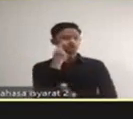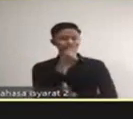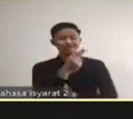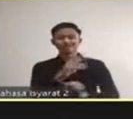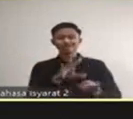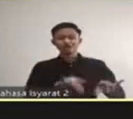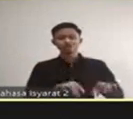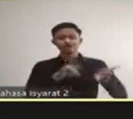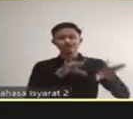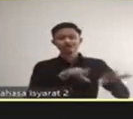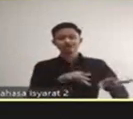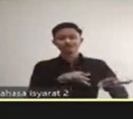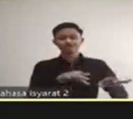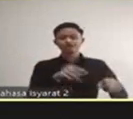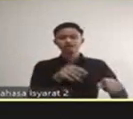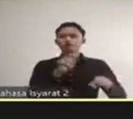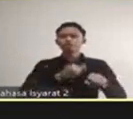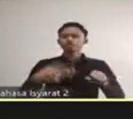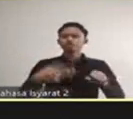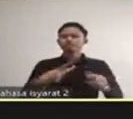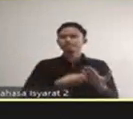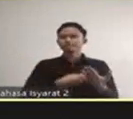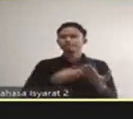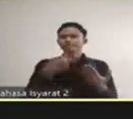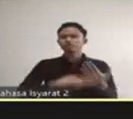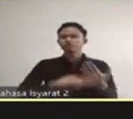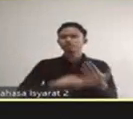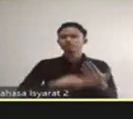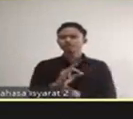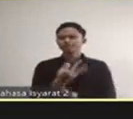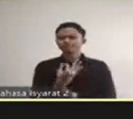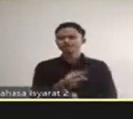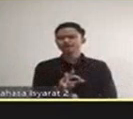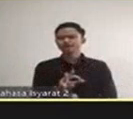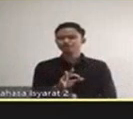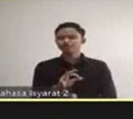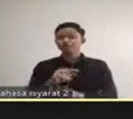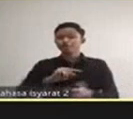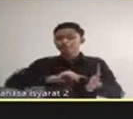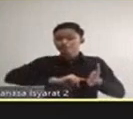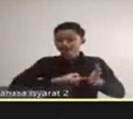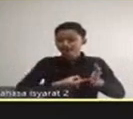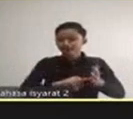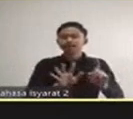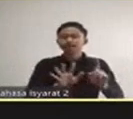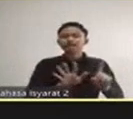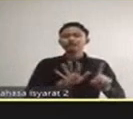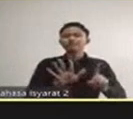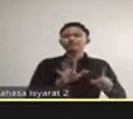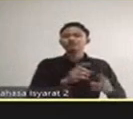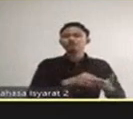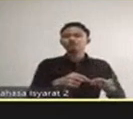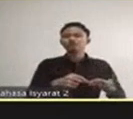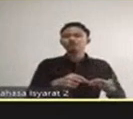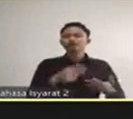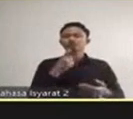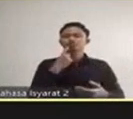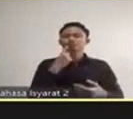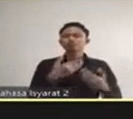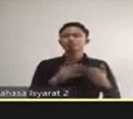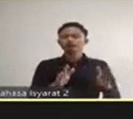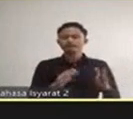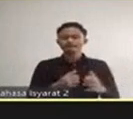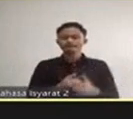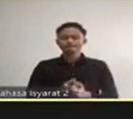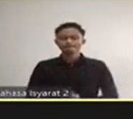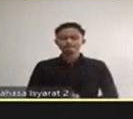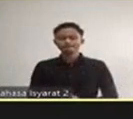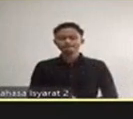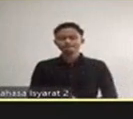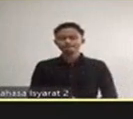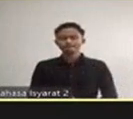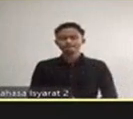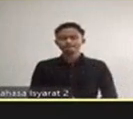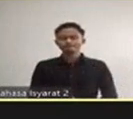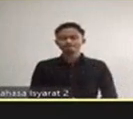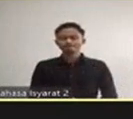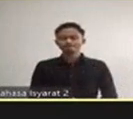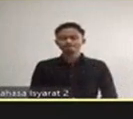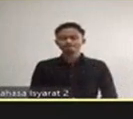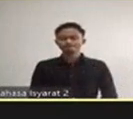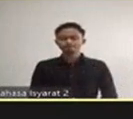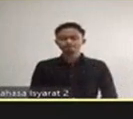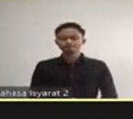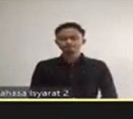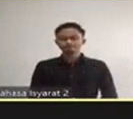pilot project. Jadi mereka mulai 15 sekolah dulu dia buka di New South Wales. Kemudian itu dilakukan informed consent, orang